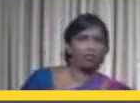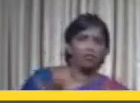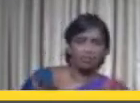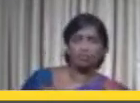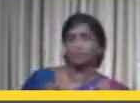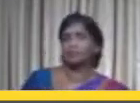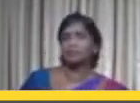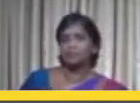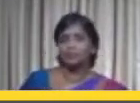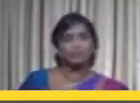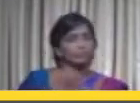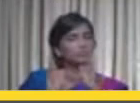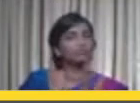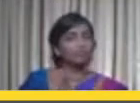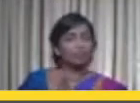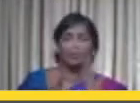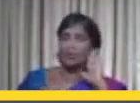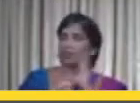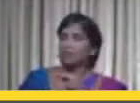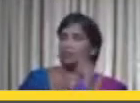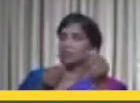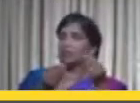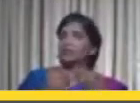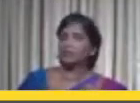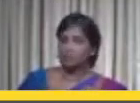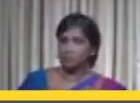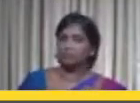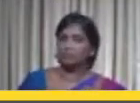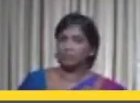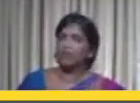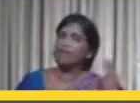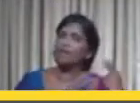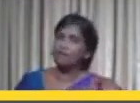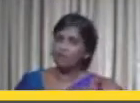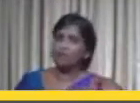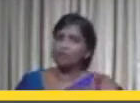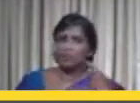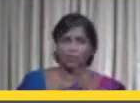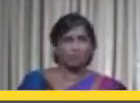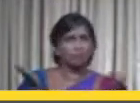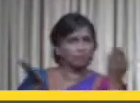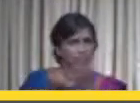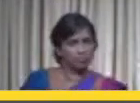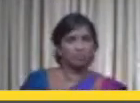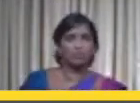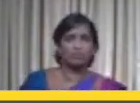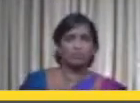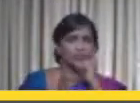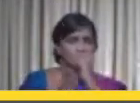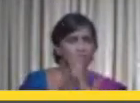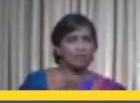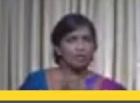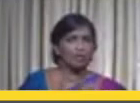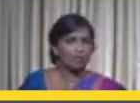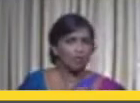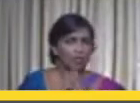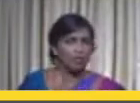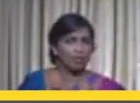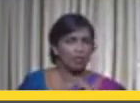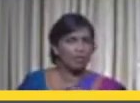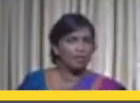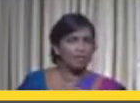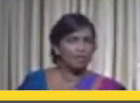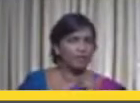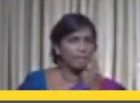කාරණේ මේ සියල්ලම ප්‍රසිද්ධිය දෙන්න කියලා අපිට යුතුයකමක් තියෙනවා මේ ගිවිසුම යටතේ ව්‍යවස්ථාව යටතේ කර්මන්ත ඔබතුමා තා විනාඩි කියන්නේ